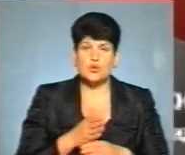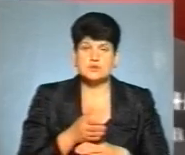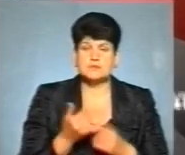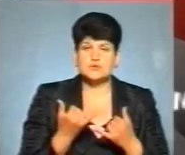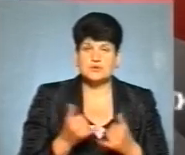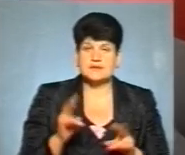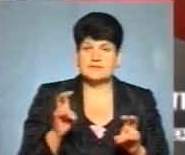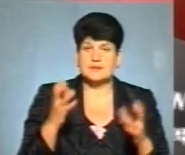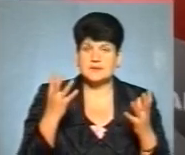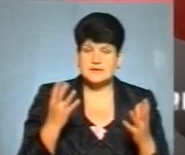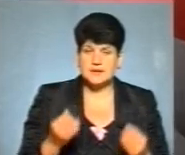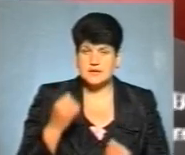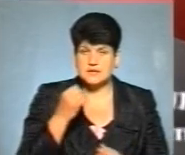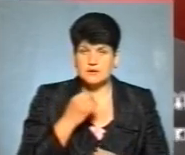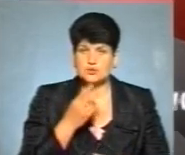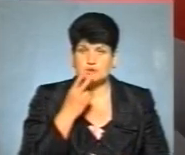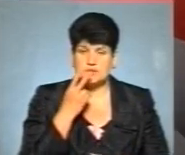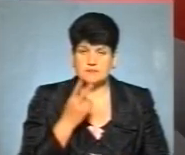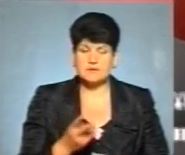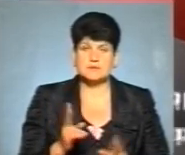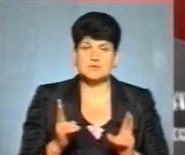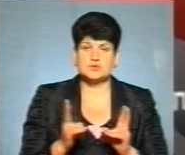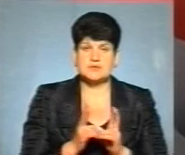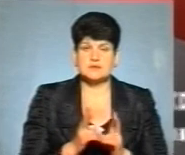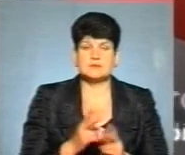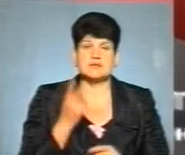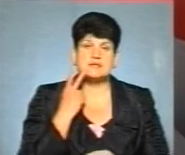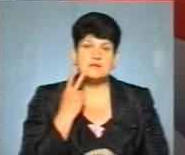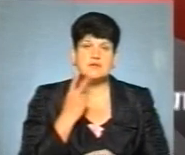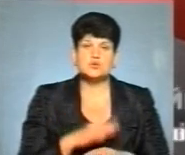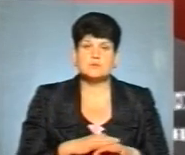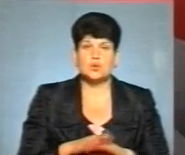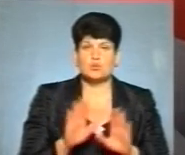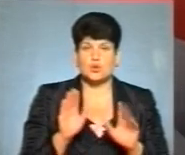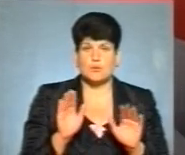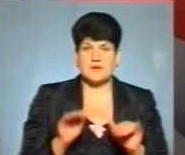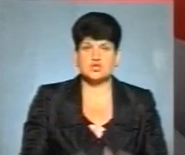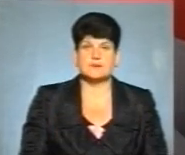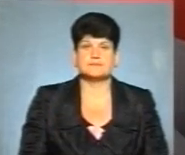«Тема дня». Я дуже вам дякую, що дивилися. Нас зустрінемося, як завжди, на Суспільному. До побачення.